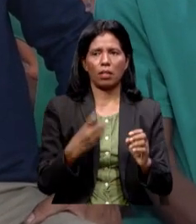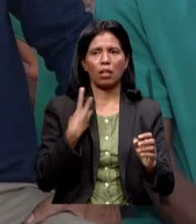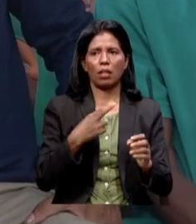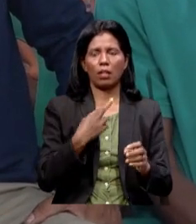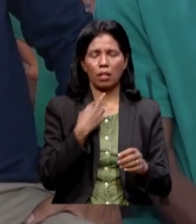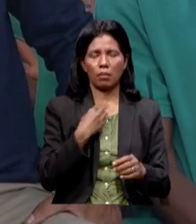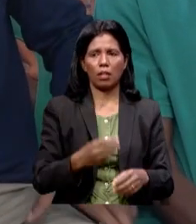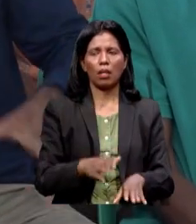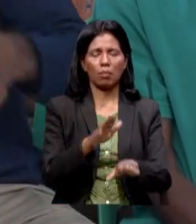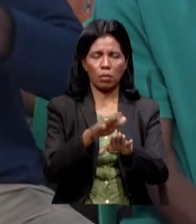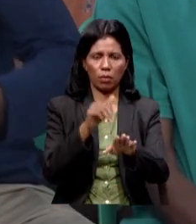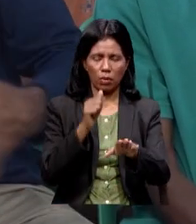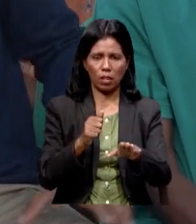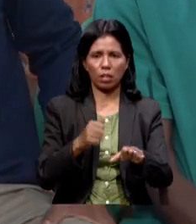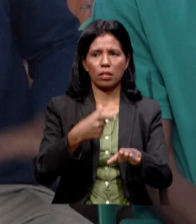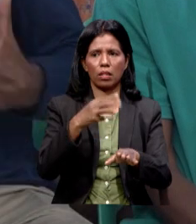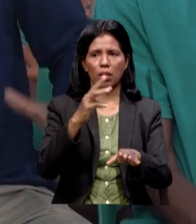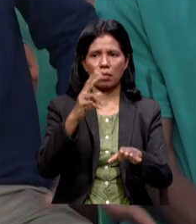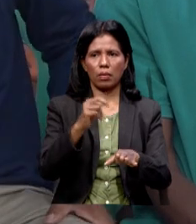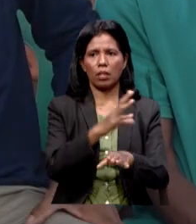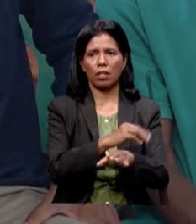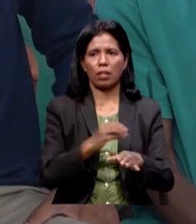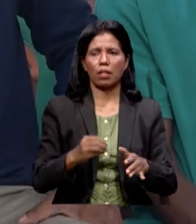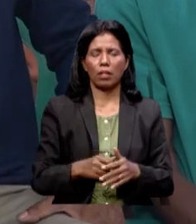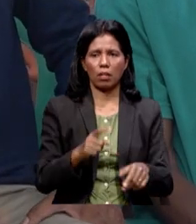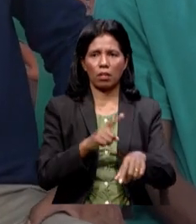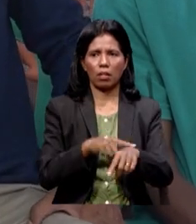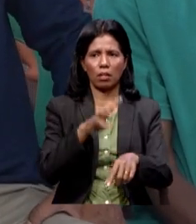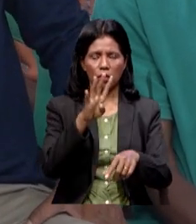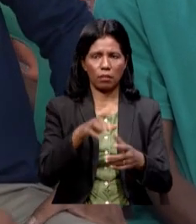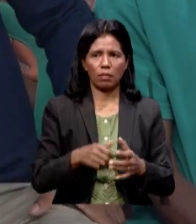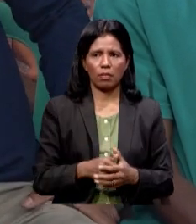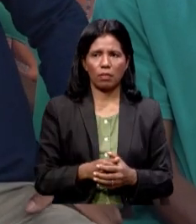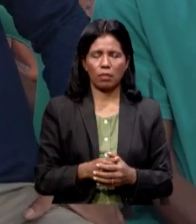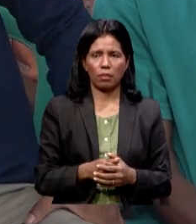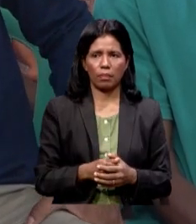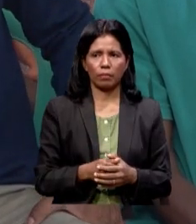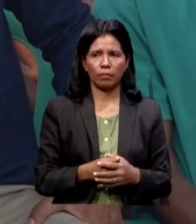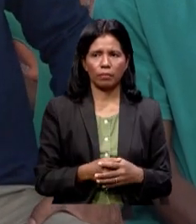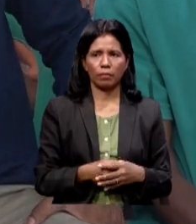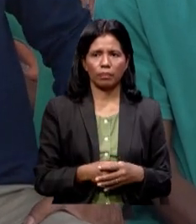de keras poin dorai. Alur 4 horas. 4 ga 5 horas ini.